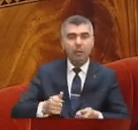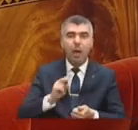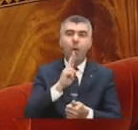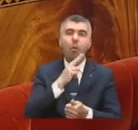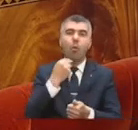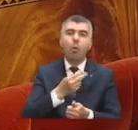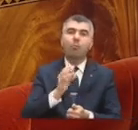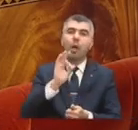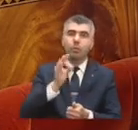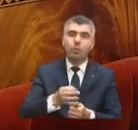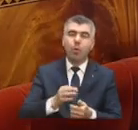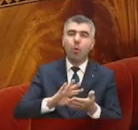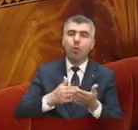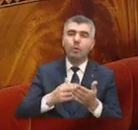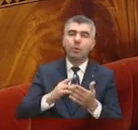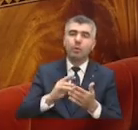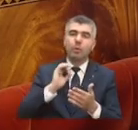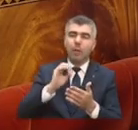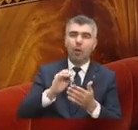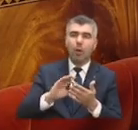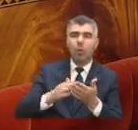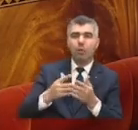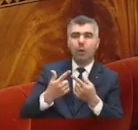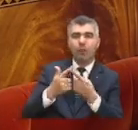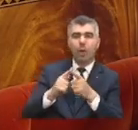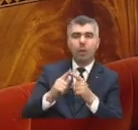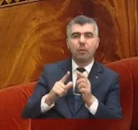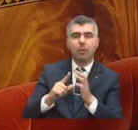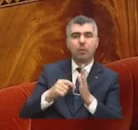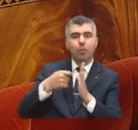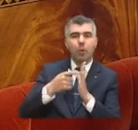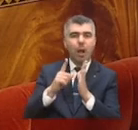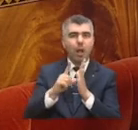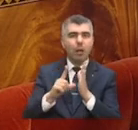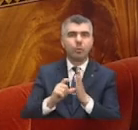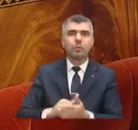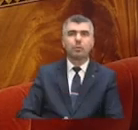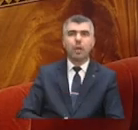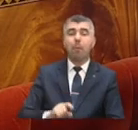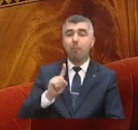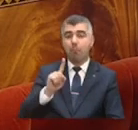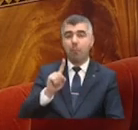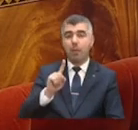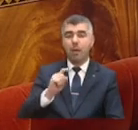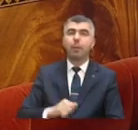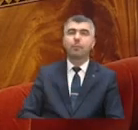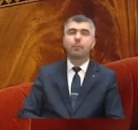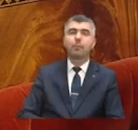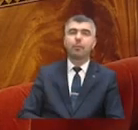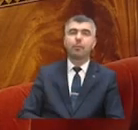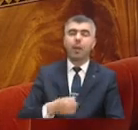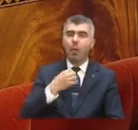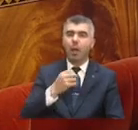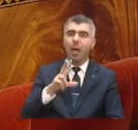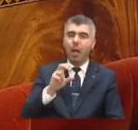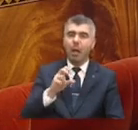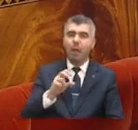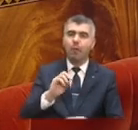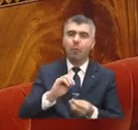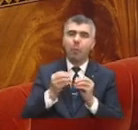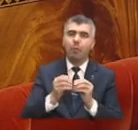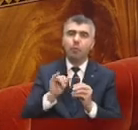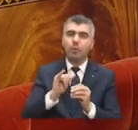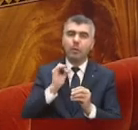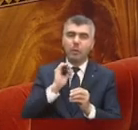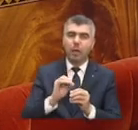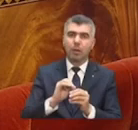الحكومه للتعاطي ايجابا مع هذه المقترحات هذه. لكن باش نتفاهموا راه ماشي انا عارف شنو المشكل اللي عندك السي بوانو، هو حضور